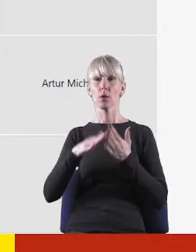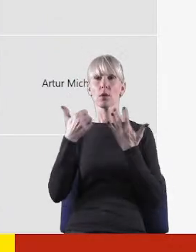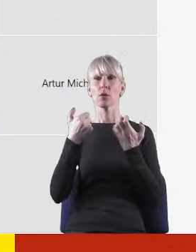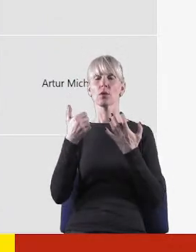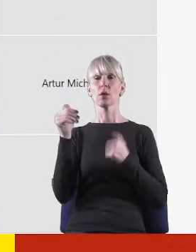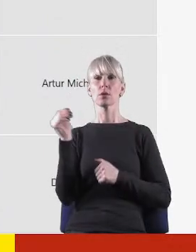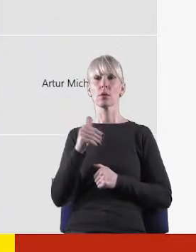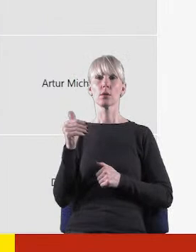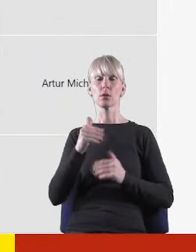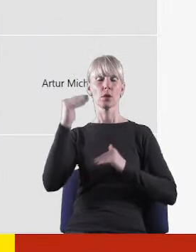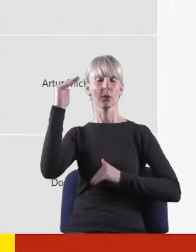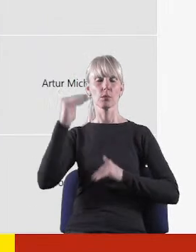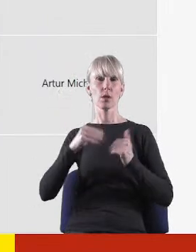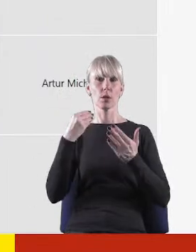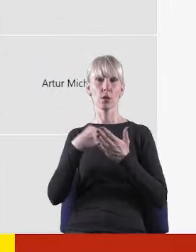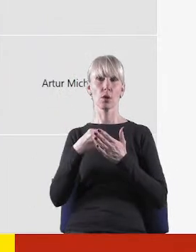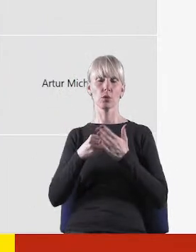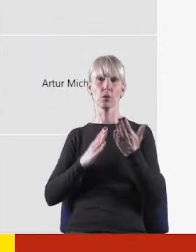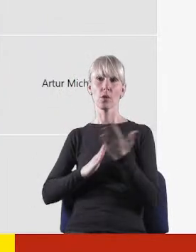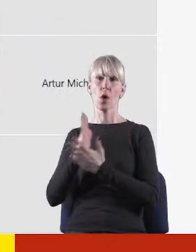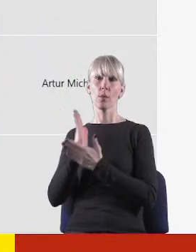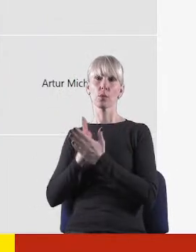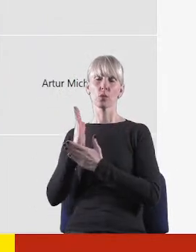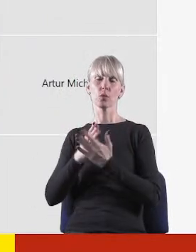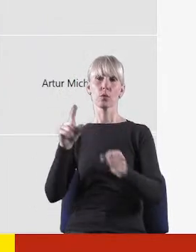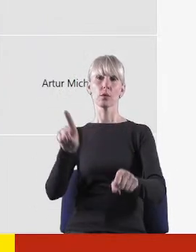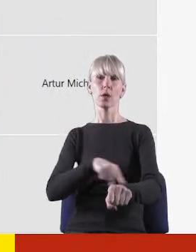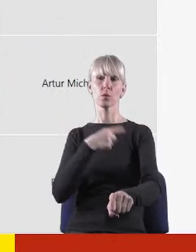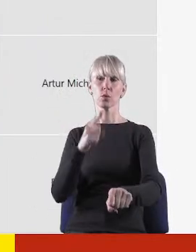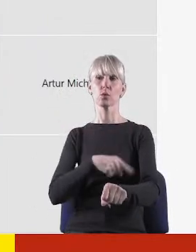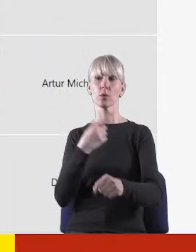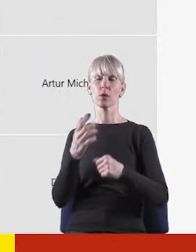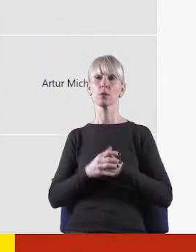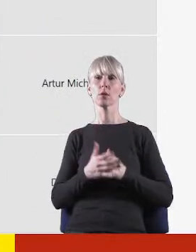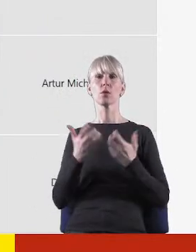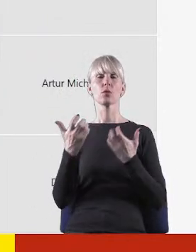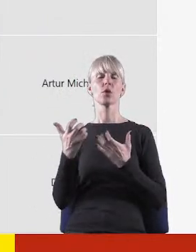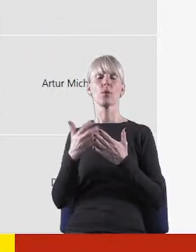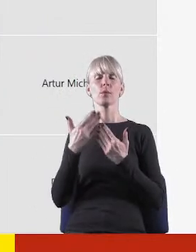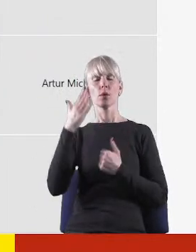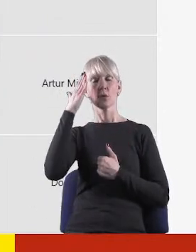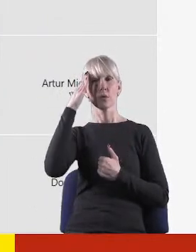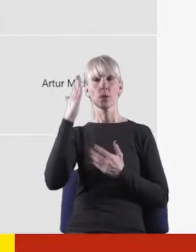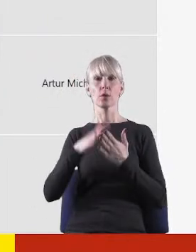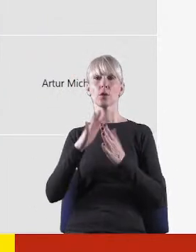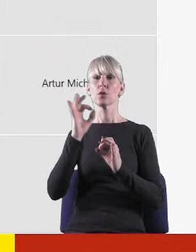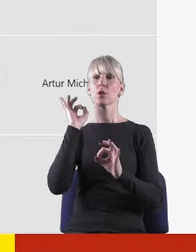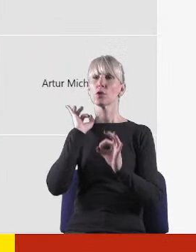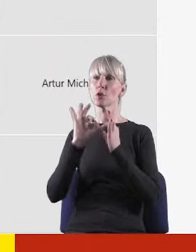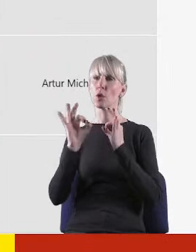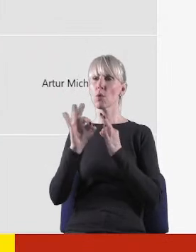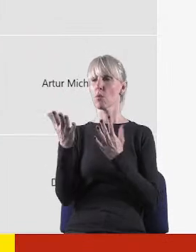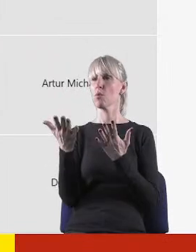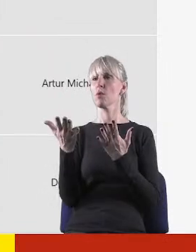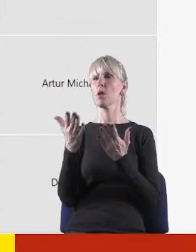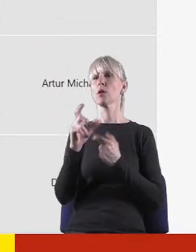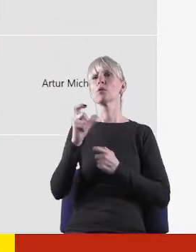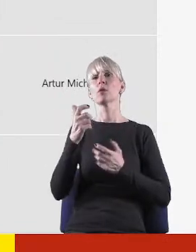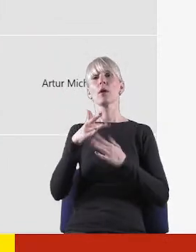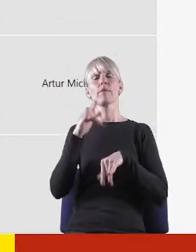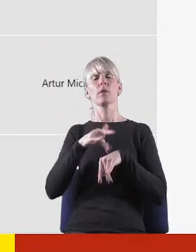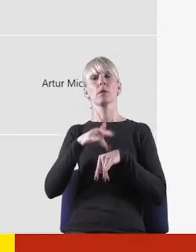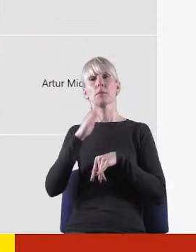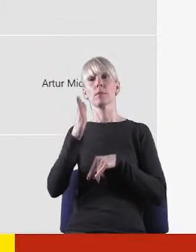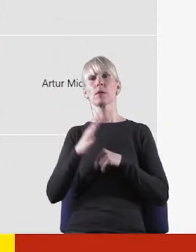odnośnie zmniejszania kosztów obsługi zadłużenia. To chciałbym też wiedzieć, z czego to dokładnie wynika. I trzecia drobna rzecz,